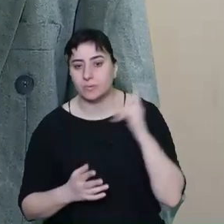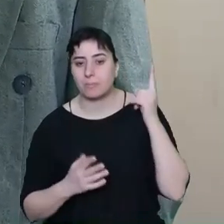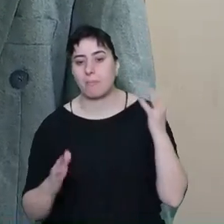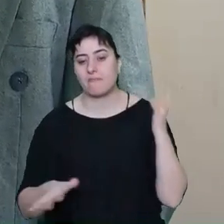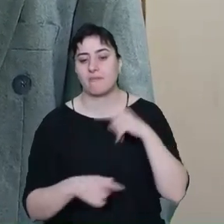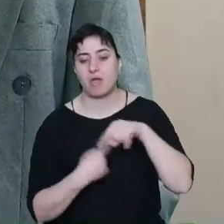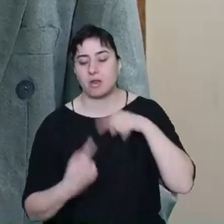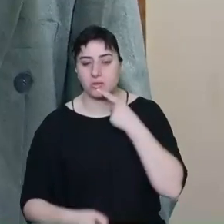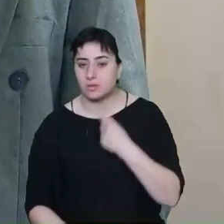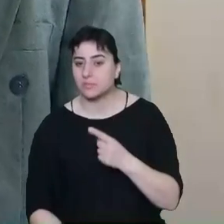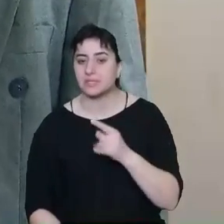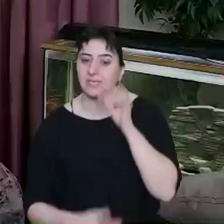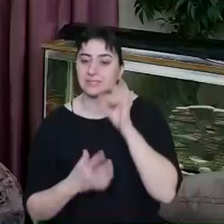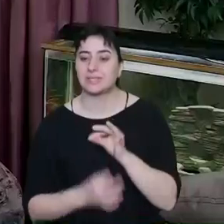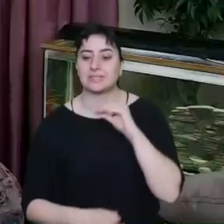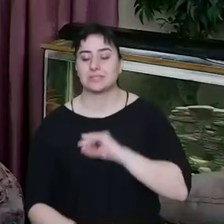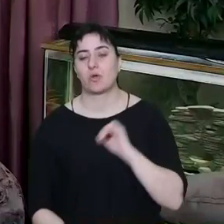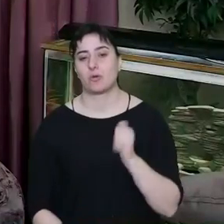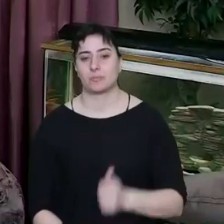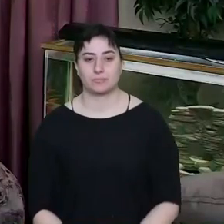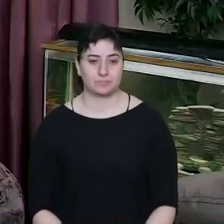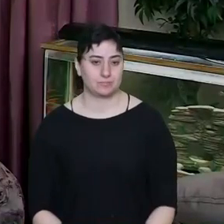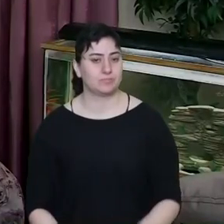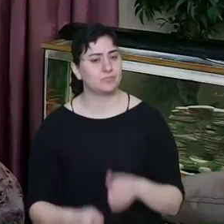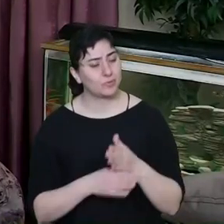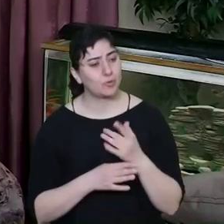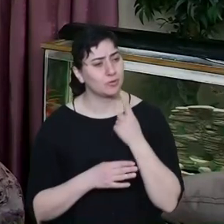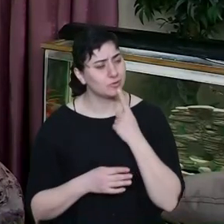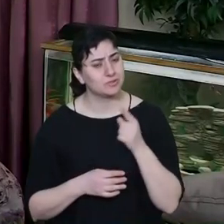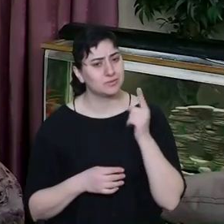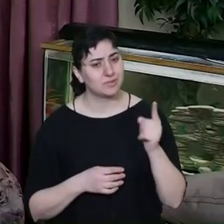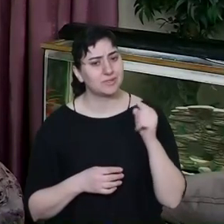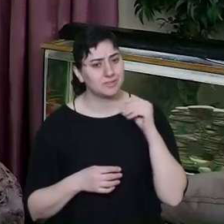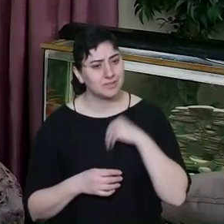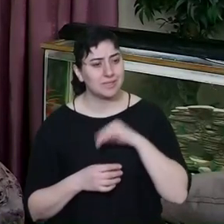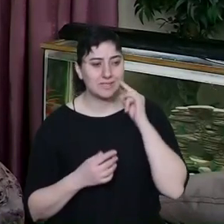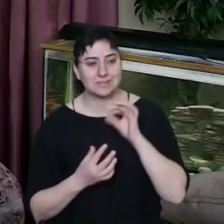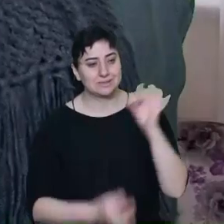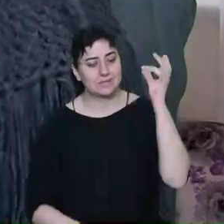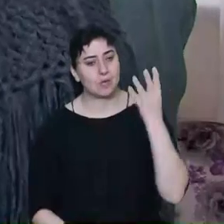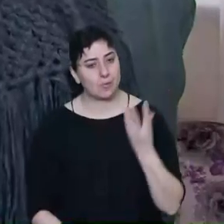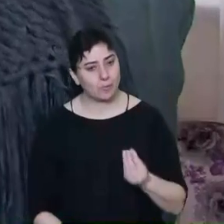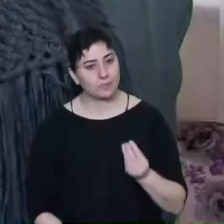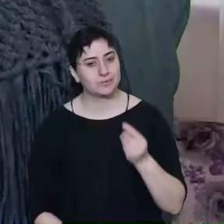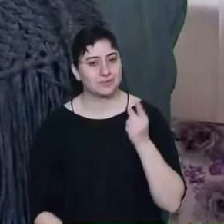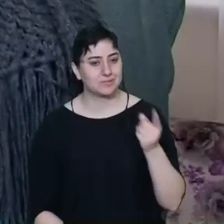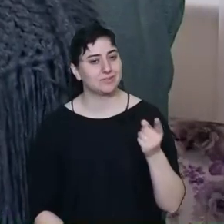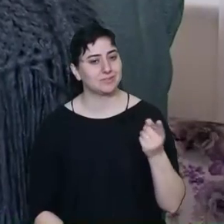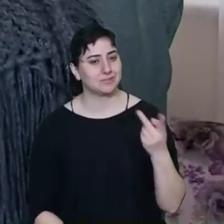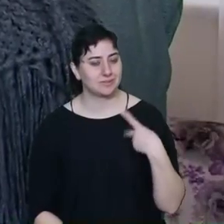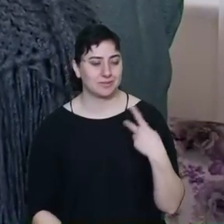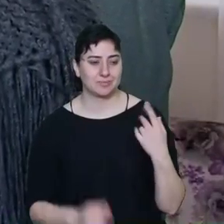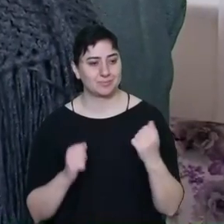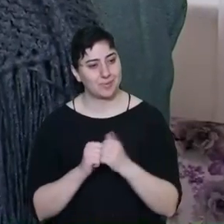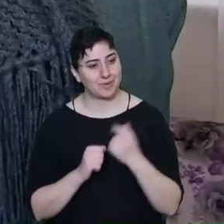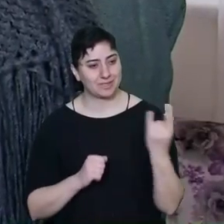Mevlana. Önemli olan insan olmak. Doğru söylüyorsun. Artık sen de insan olduğuna göre seninle şöyle bir